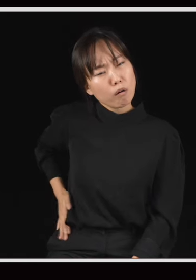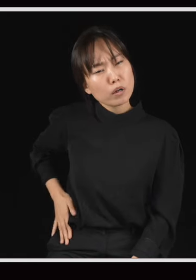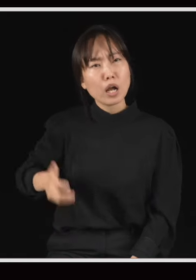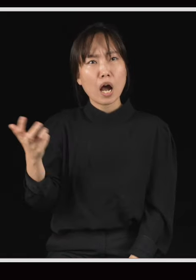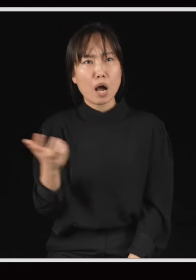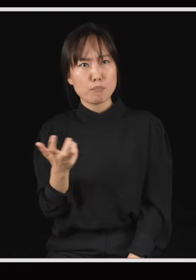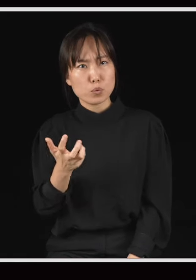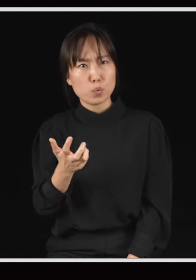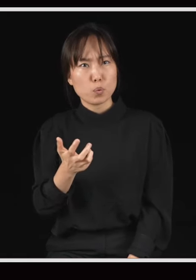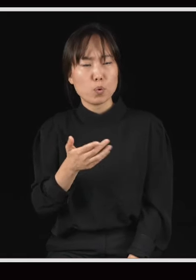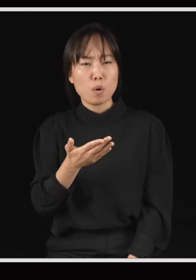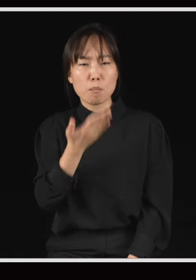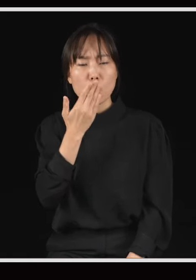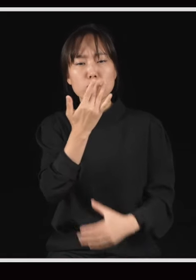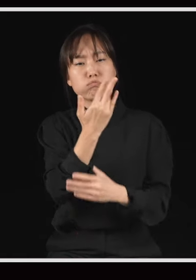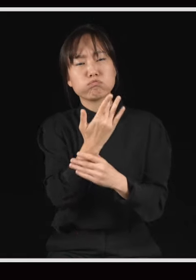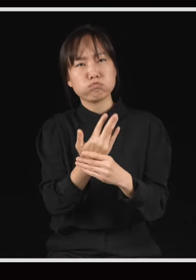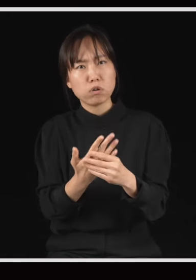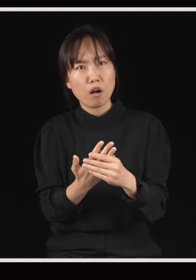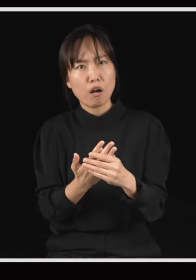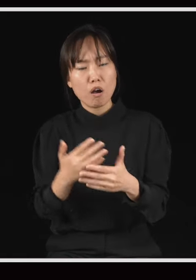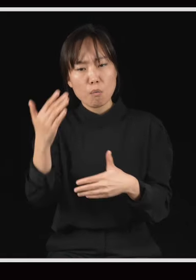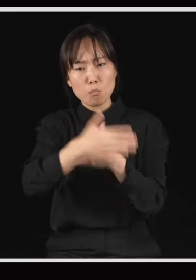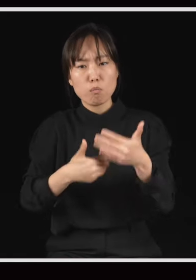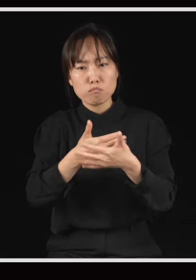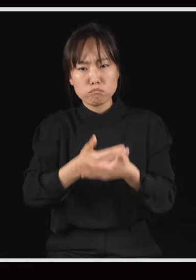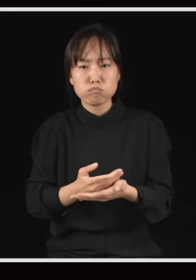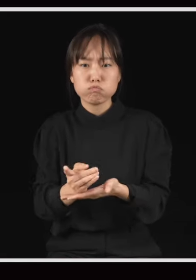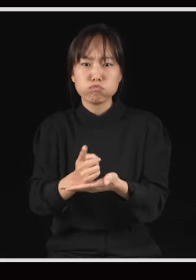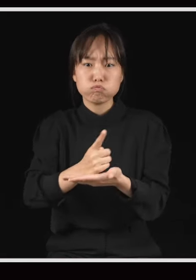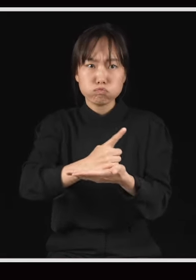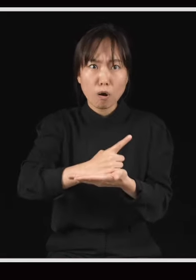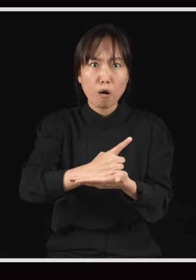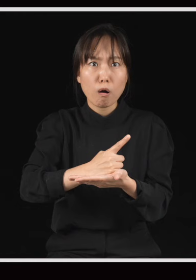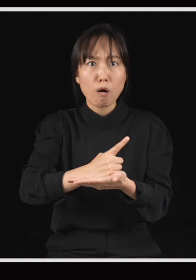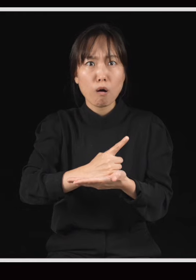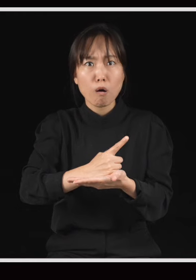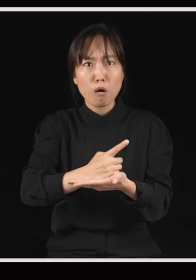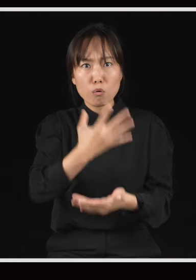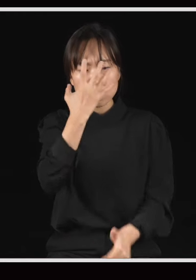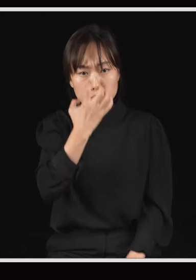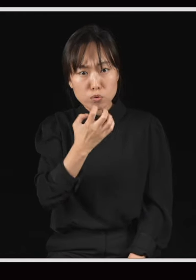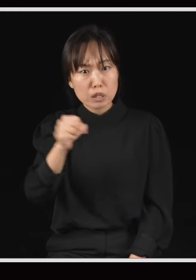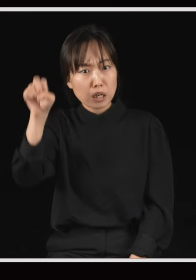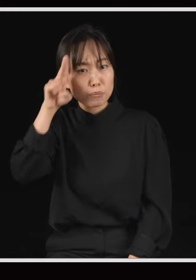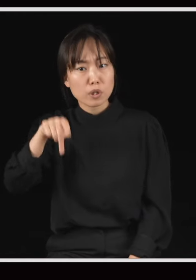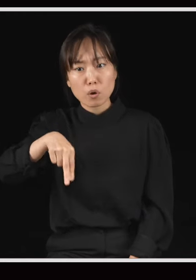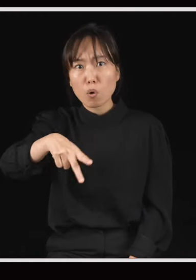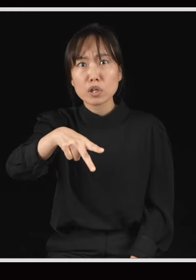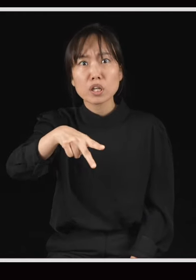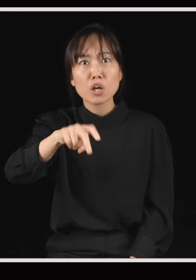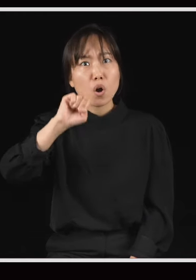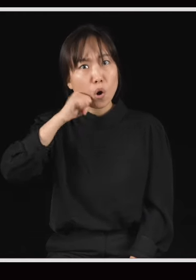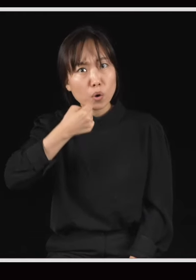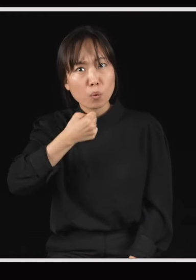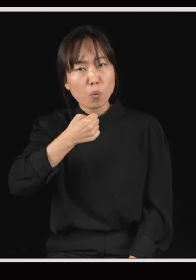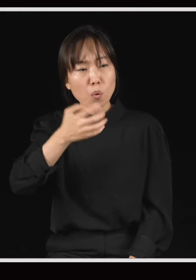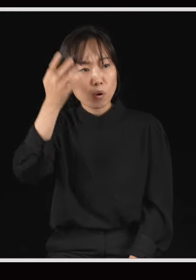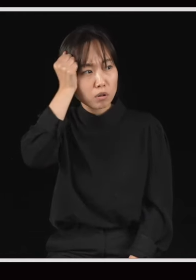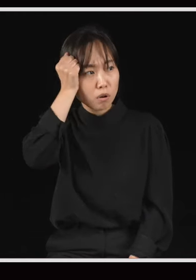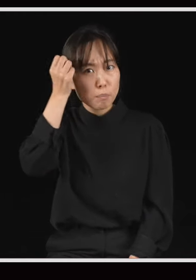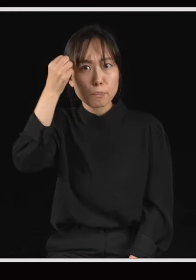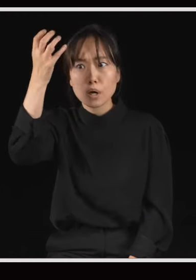허리가 좀 아프고 식욕이 떨어지고 체중이 빠지고 우울해지더니 삽시간에 거동이 불편해지고 머리가 티미해지는